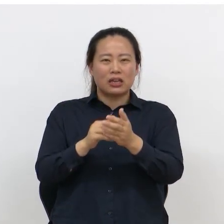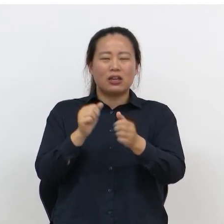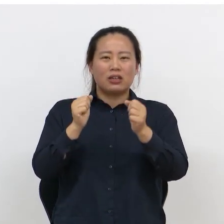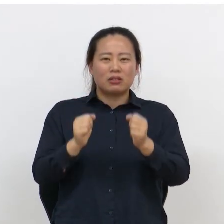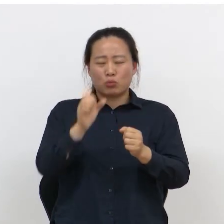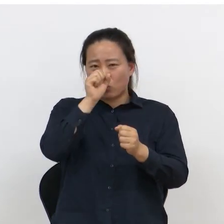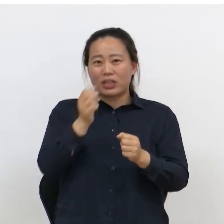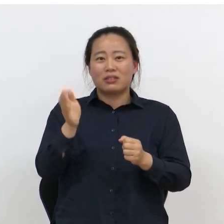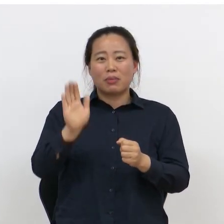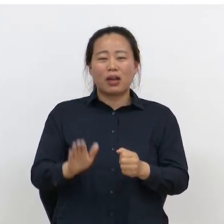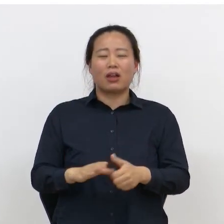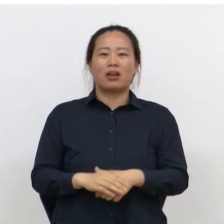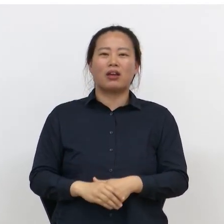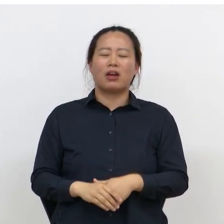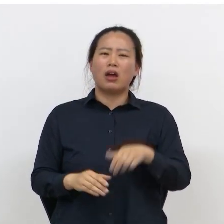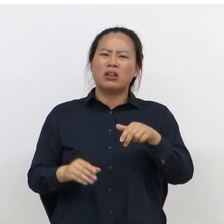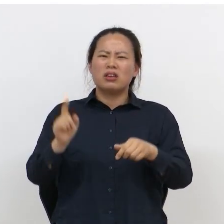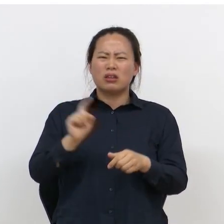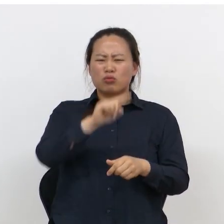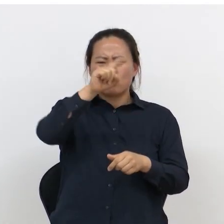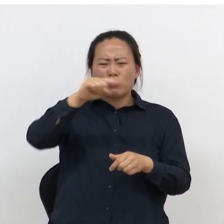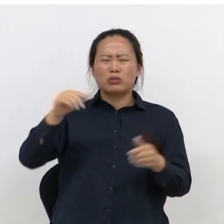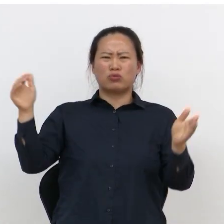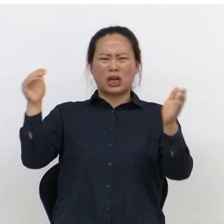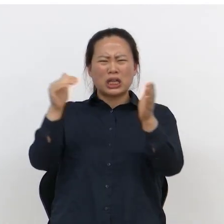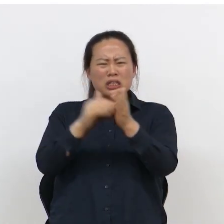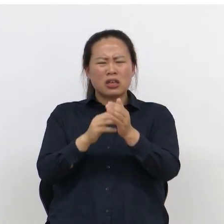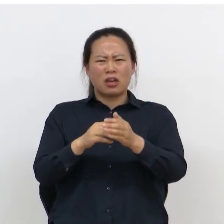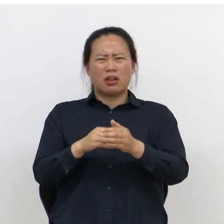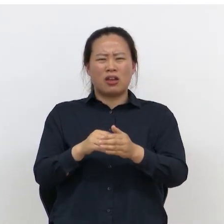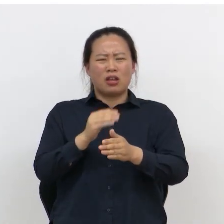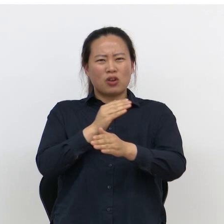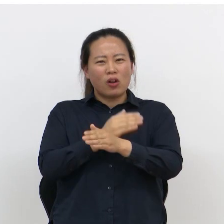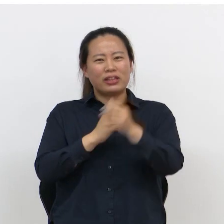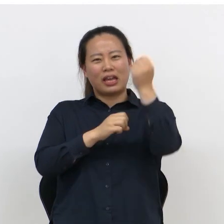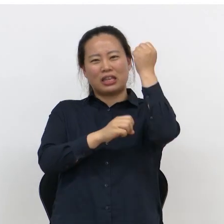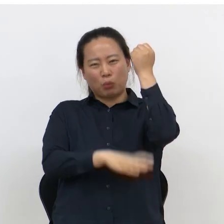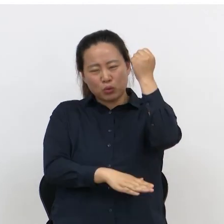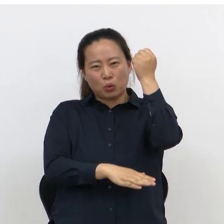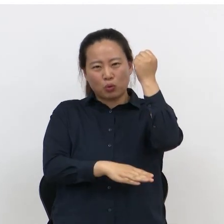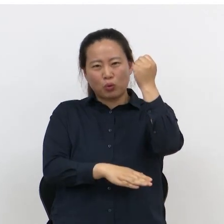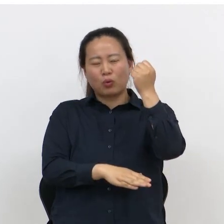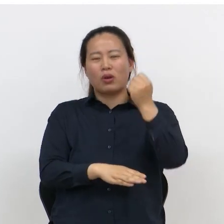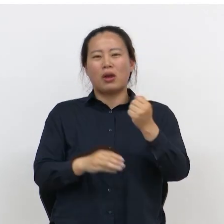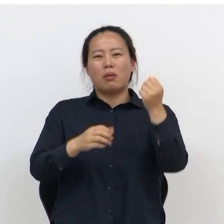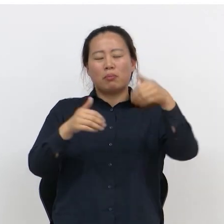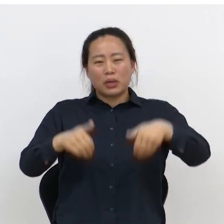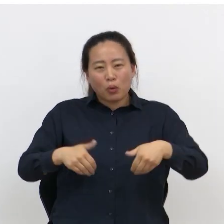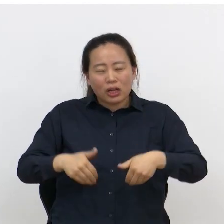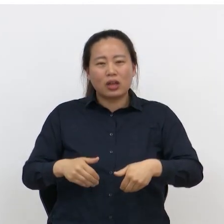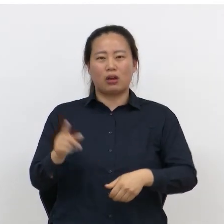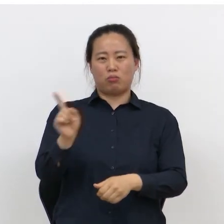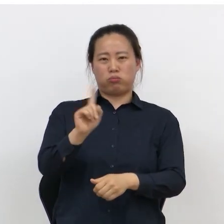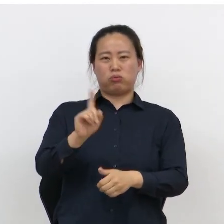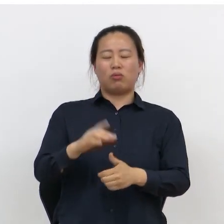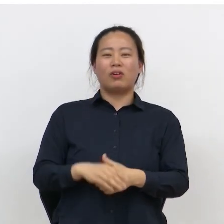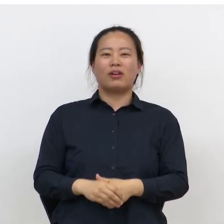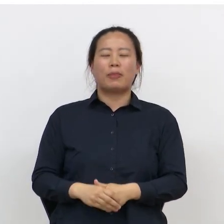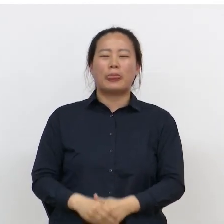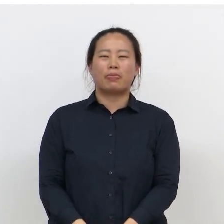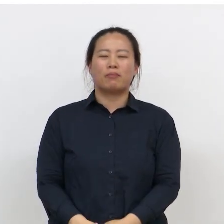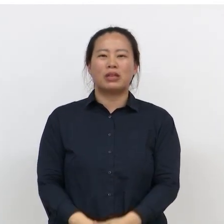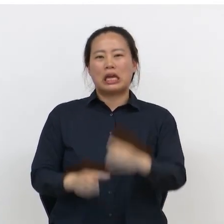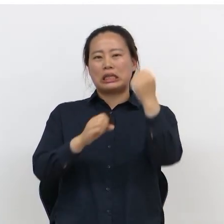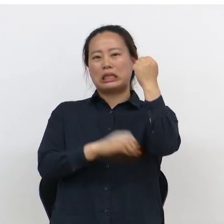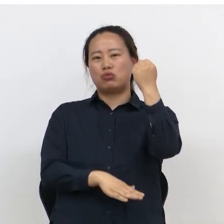그래도 이 주파수까지만큼은 절대 다치지 않아야 되겠다. 어디까지만 청력이 살아남으면 좋겠다 하는